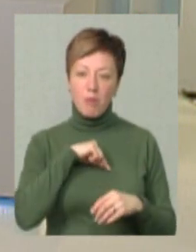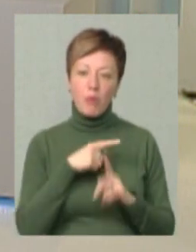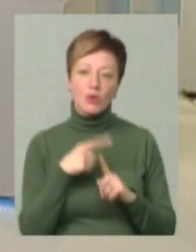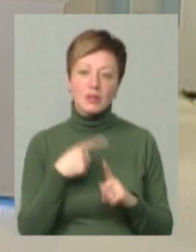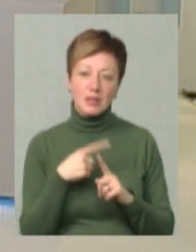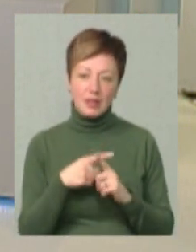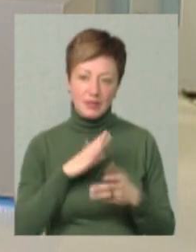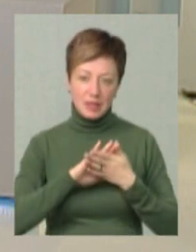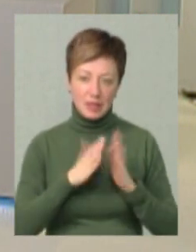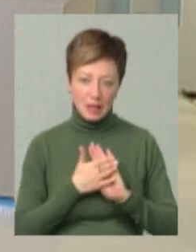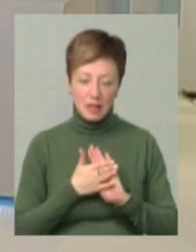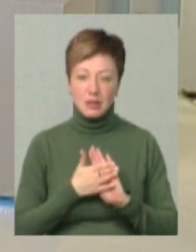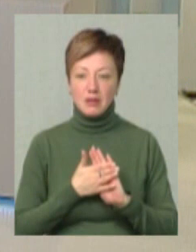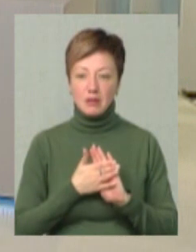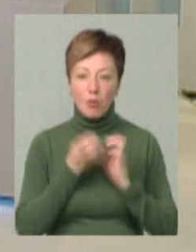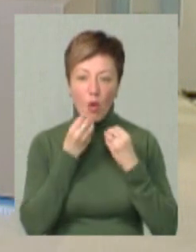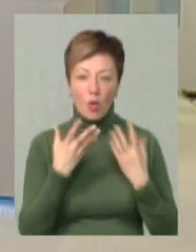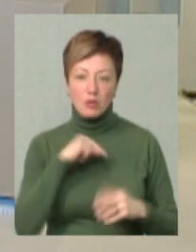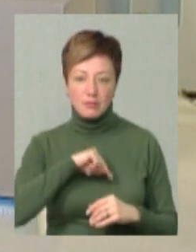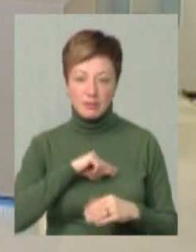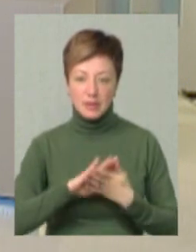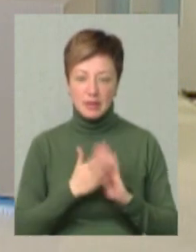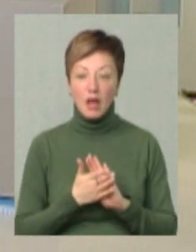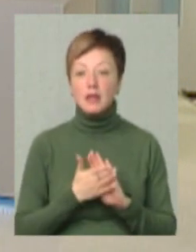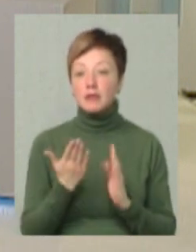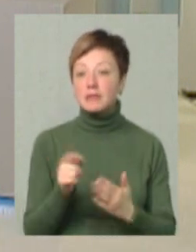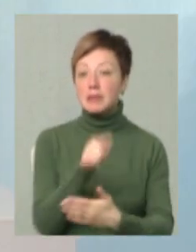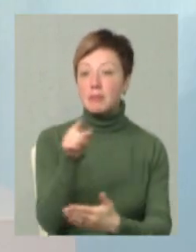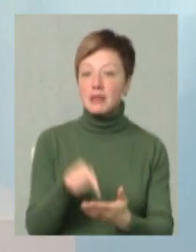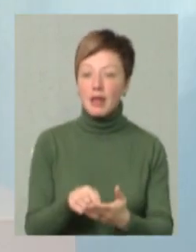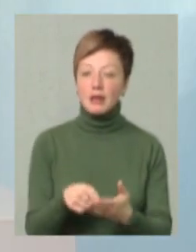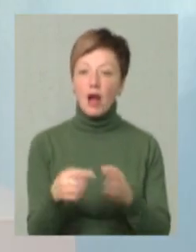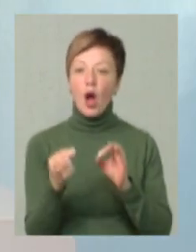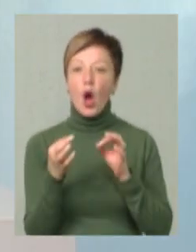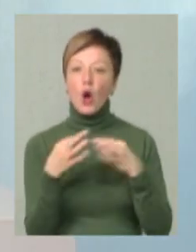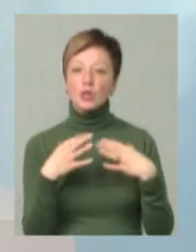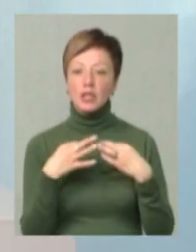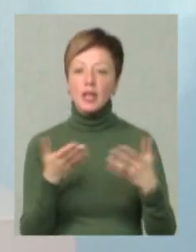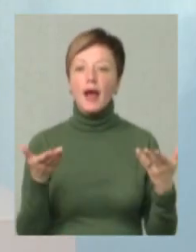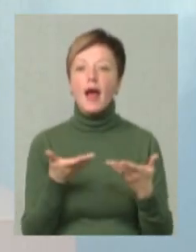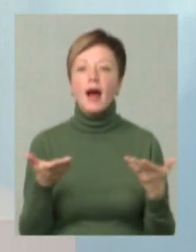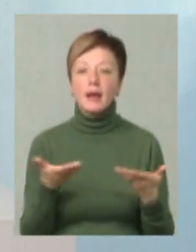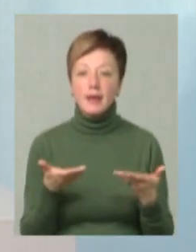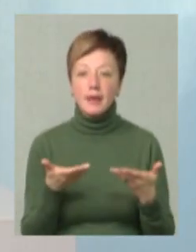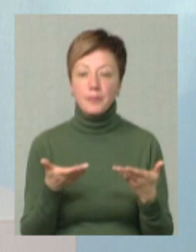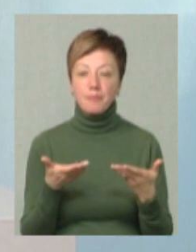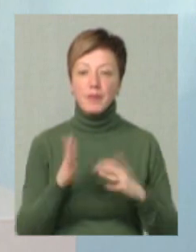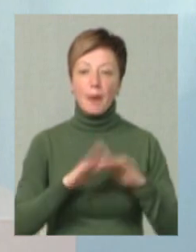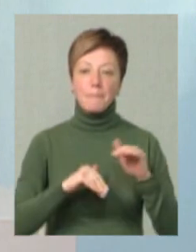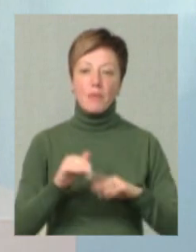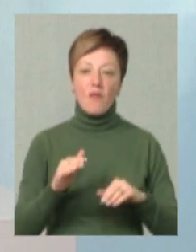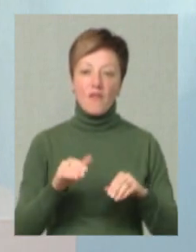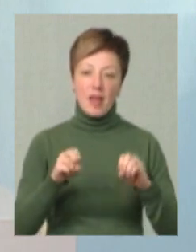на психологічний стан. То до вас запитання. Розкажіть, які